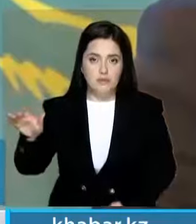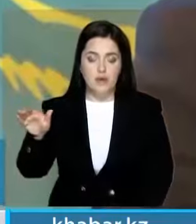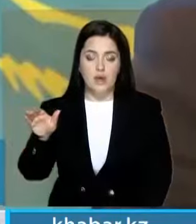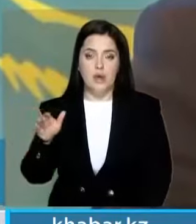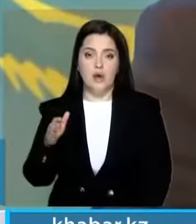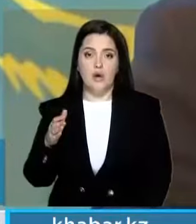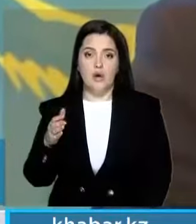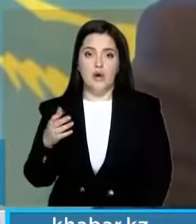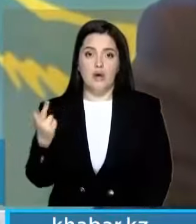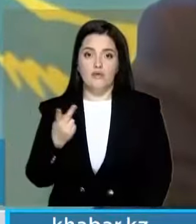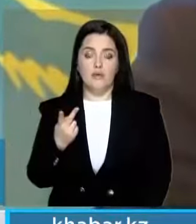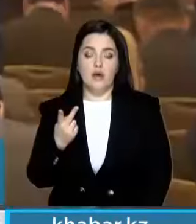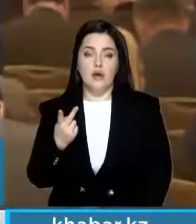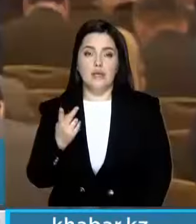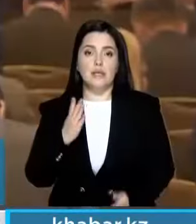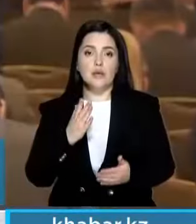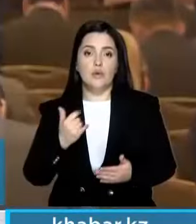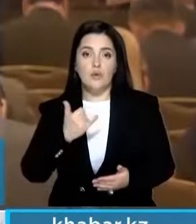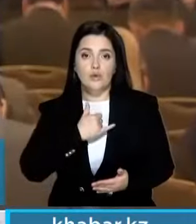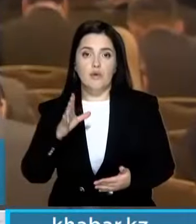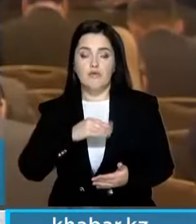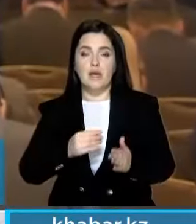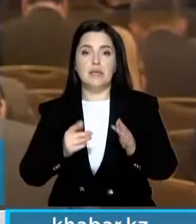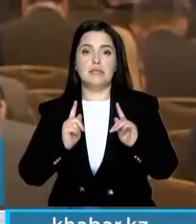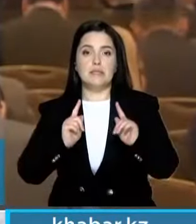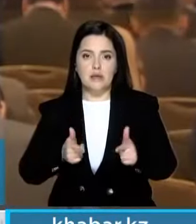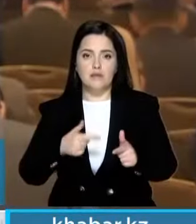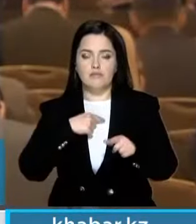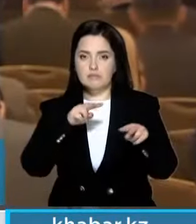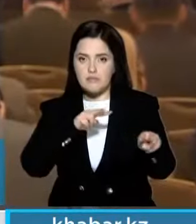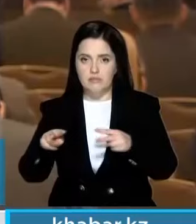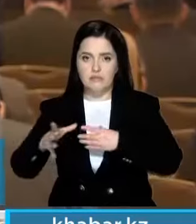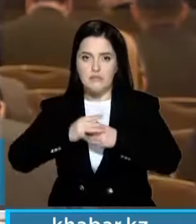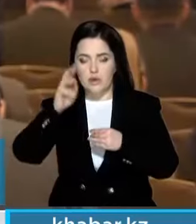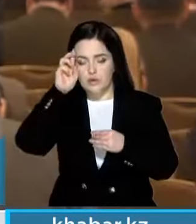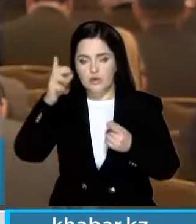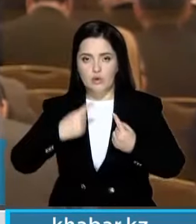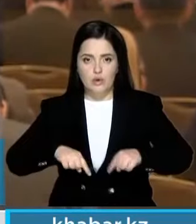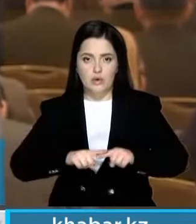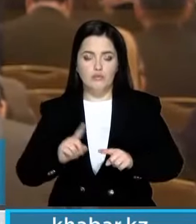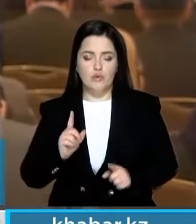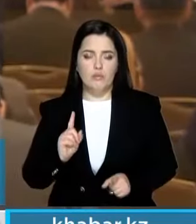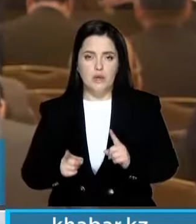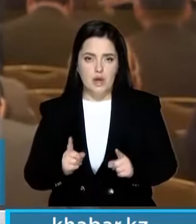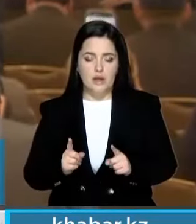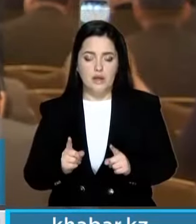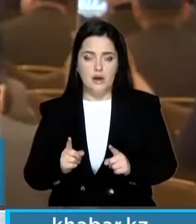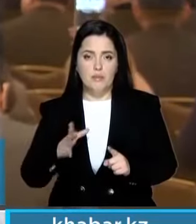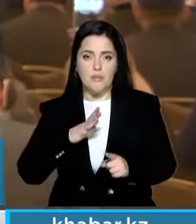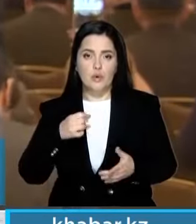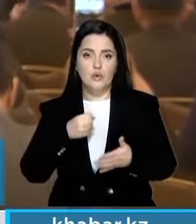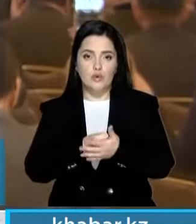две стороны работают. На сегодняшний день мы сейчас все эти соглашения мониторим совместно с государственными органами, чтобы реально довести